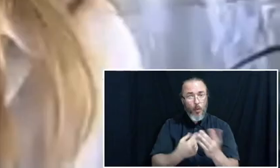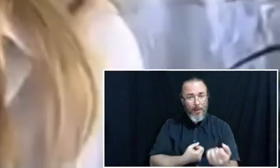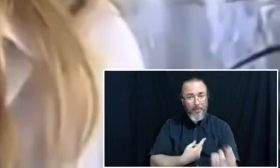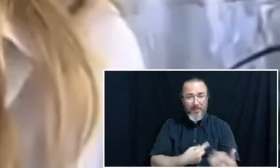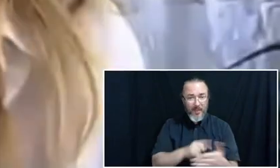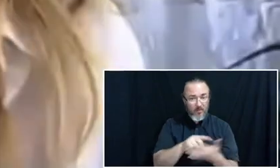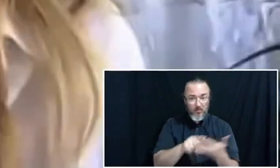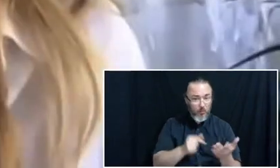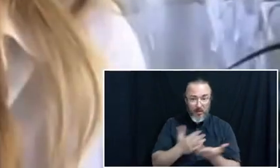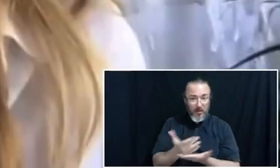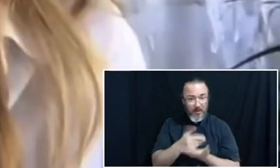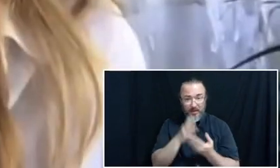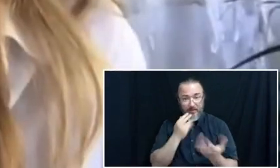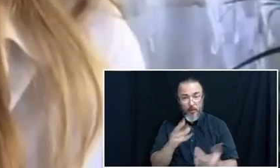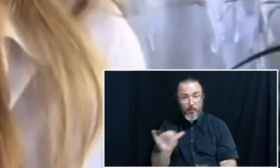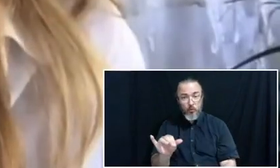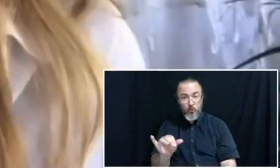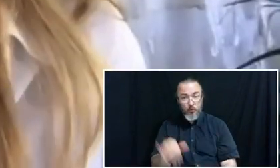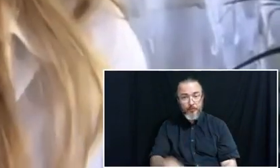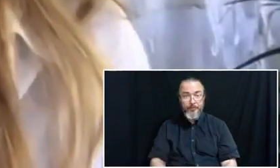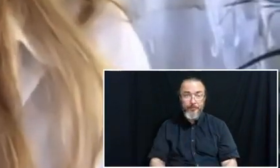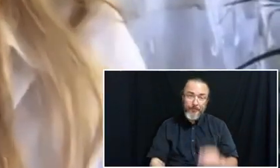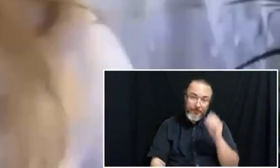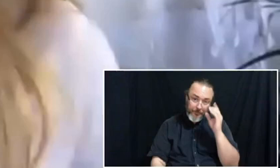de l'empathie.